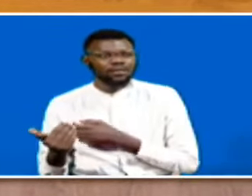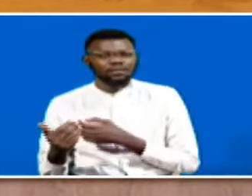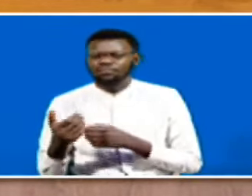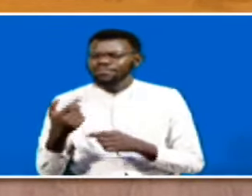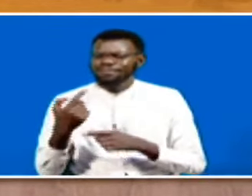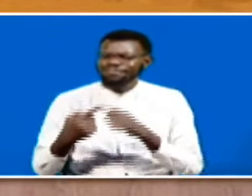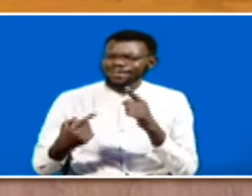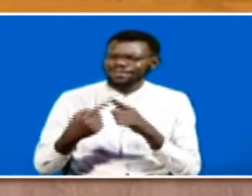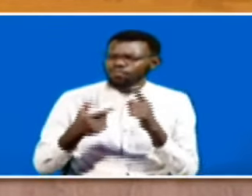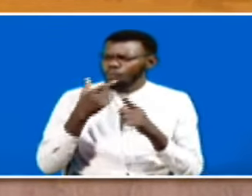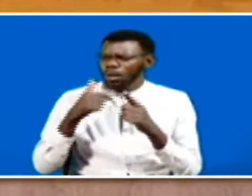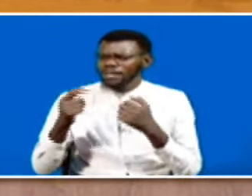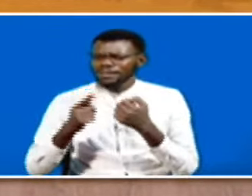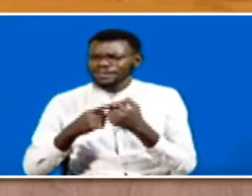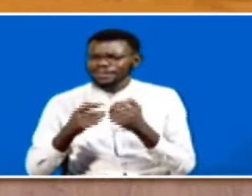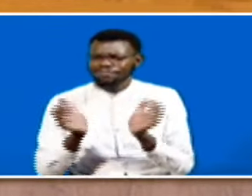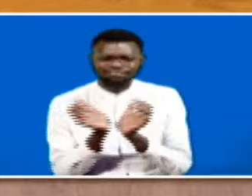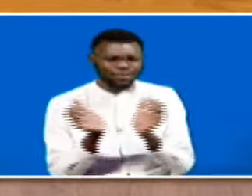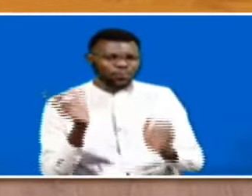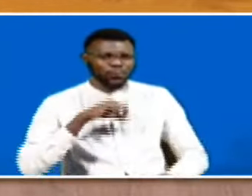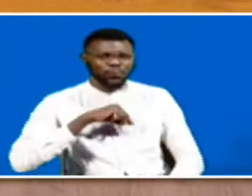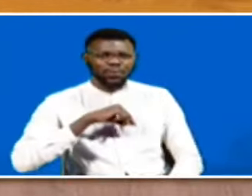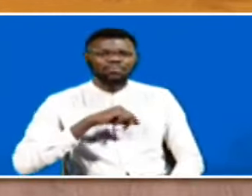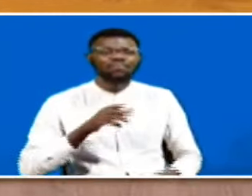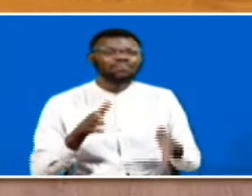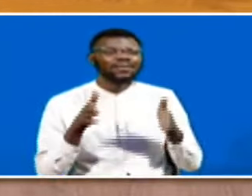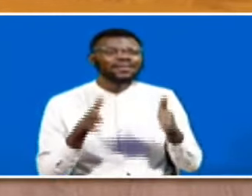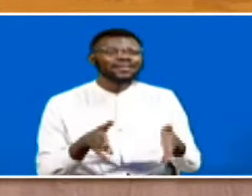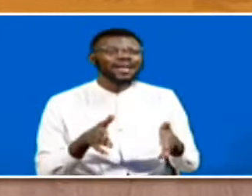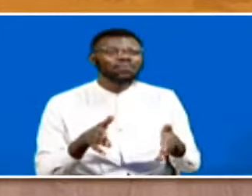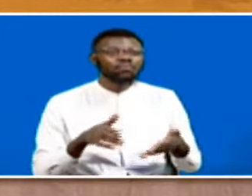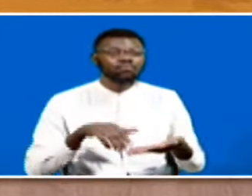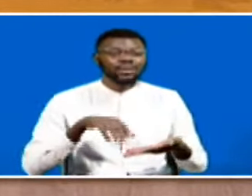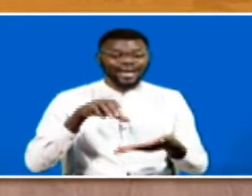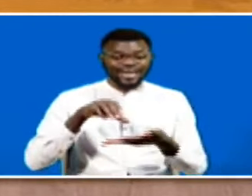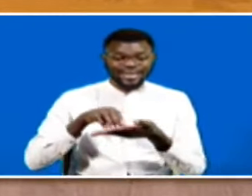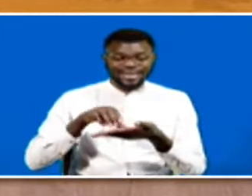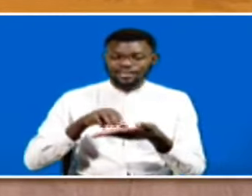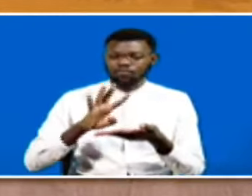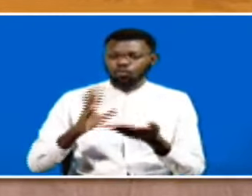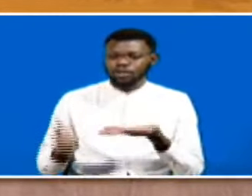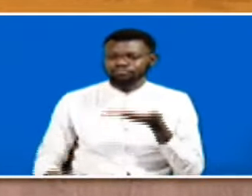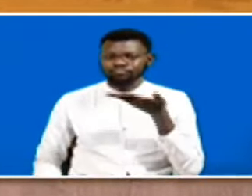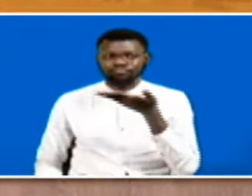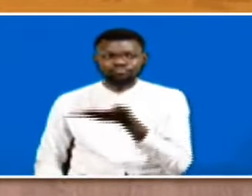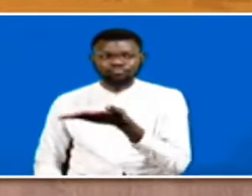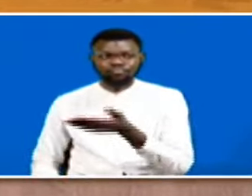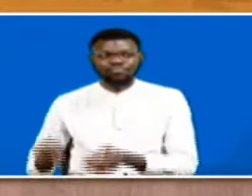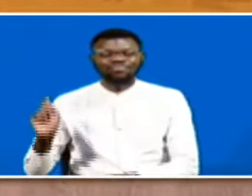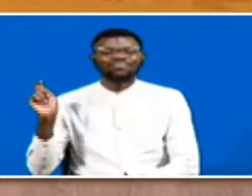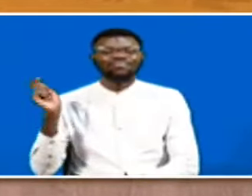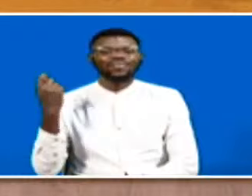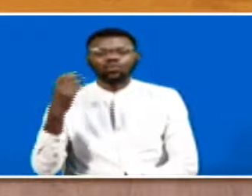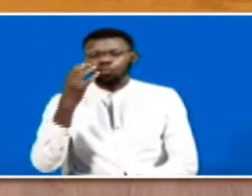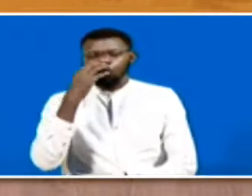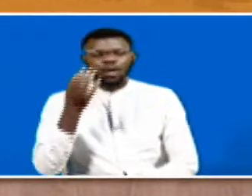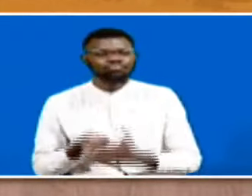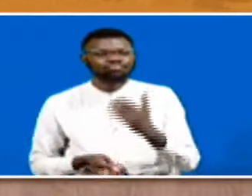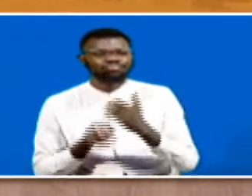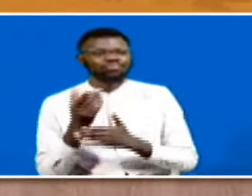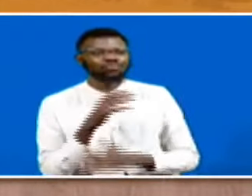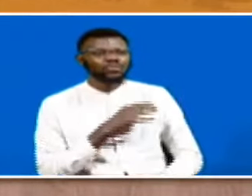huru. Na kama anavyoarifu Daniel Kariuki, hoja 4 zimefikishwa kwa Rais William Ruto abuni jopo la kuwachunguza majaji